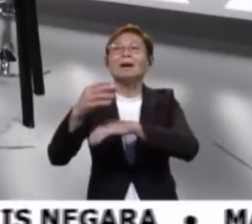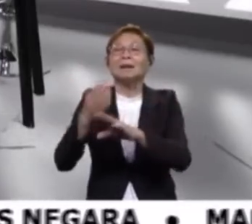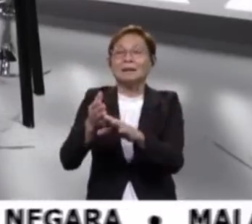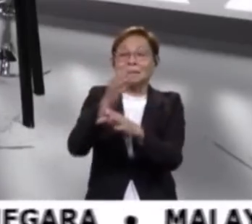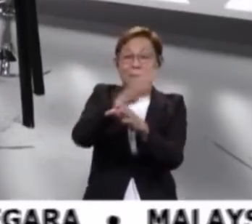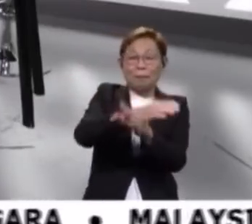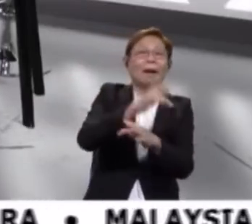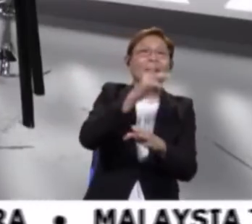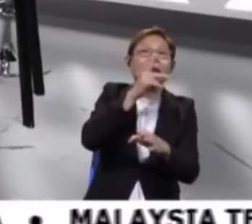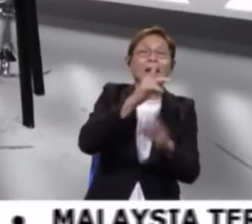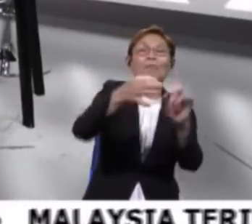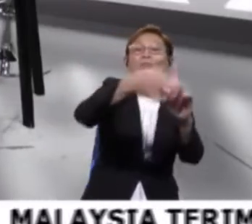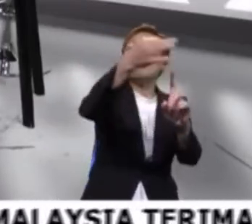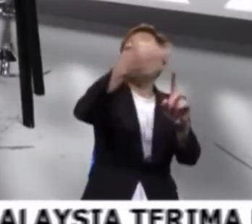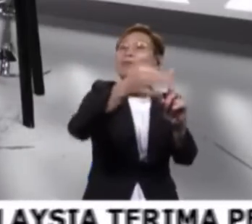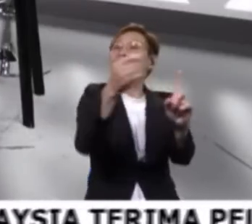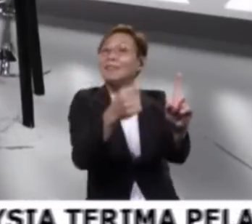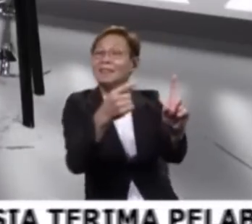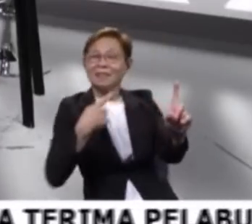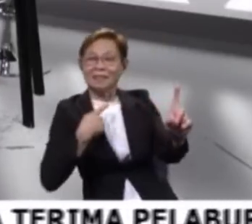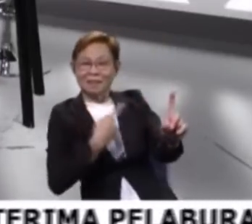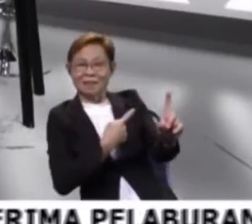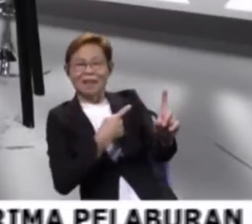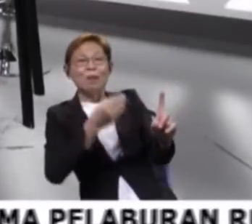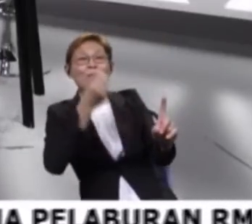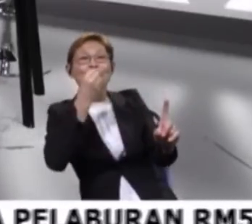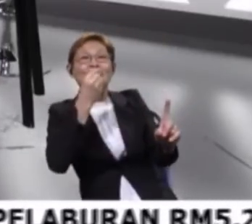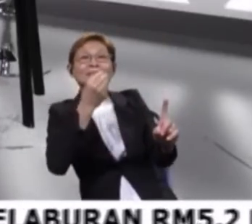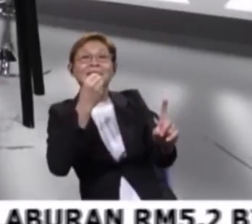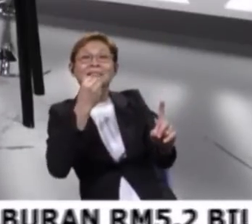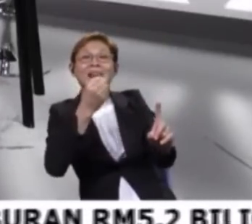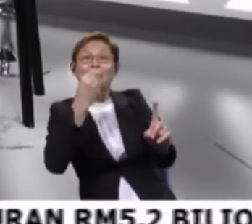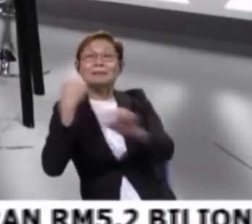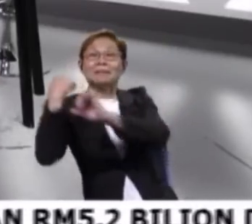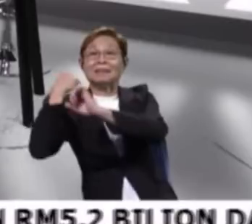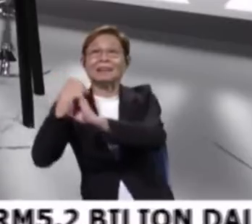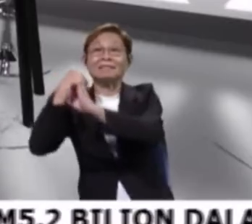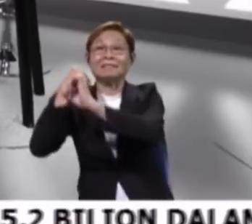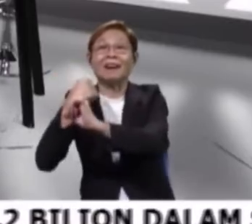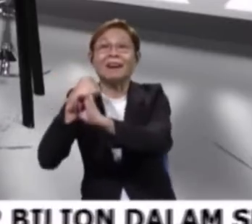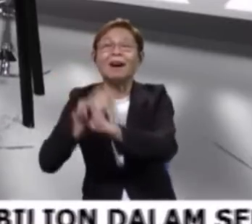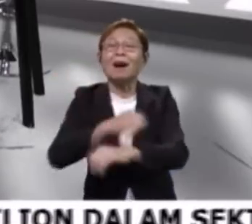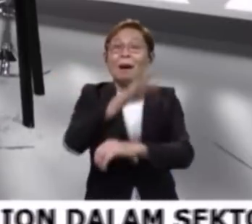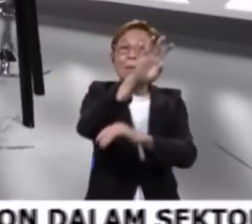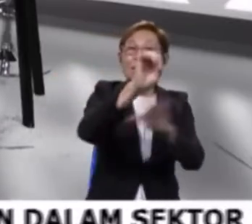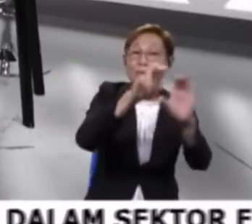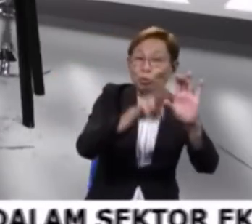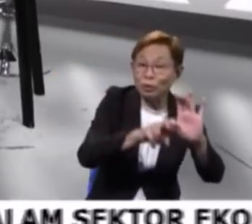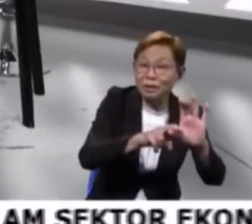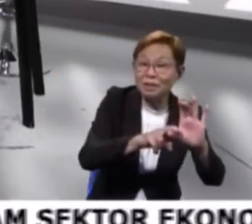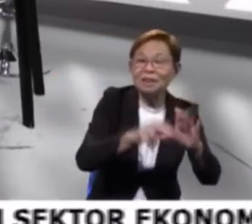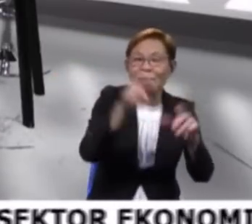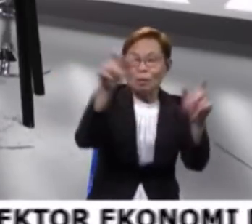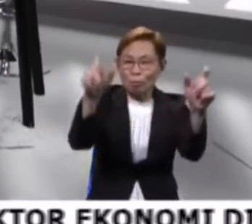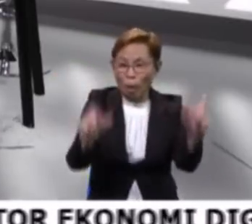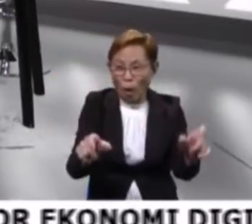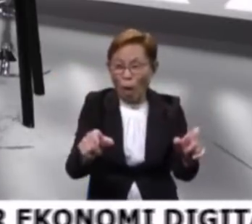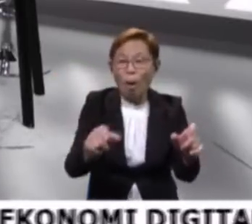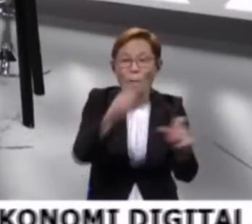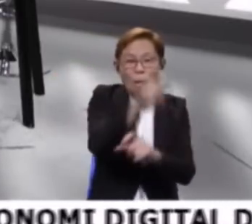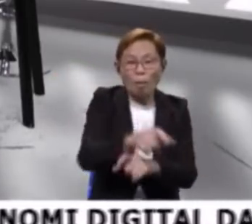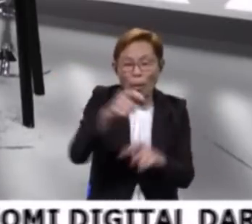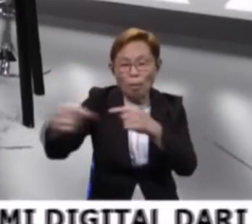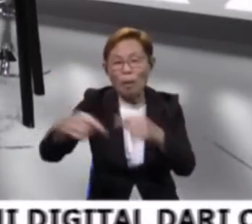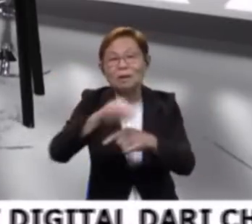sebelah Kedah yaitu pulau Pinang Oke kita makan dekat sana kita tengok kursi piringkan sebanyak 40 kursi dan selalu tanding secara Mei